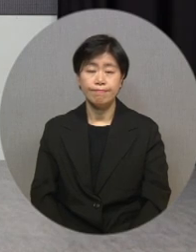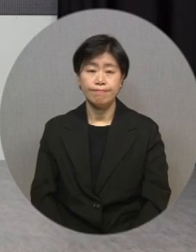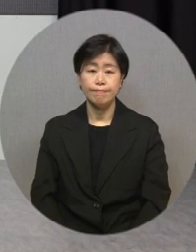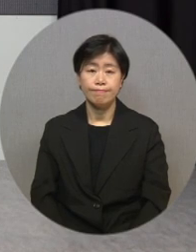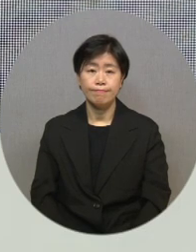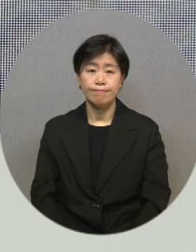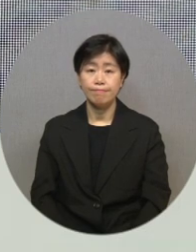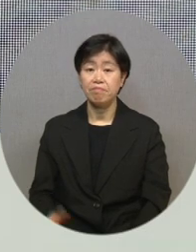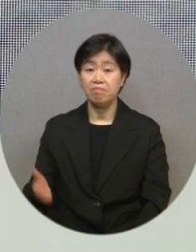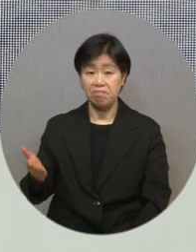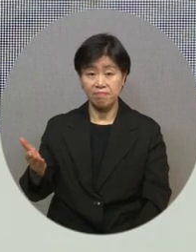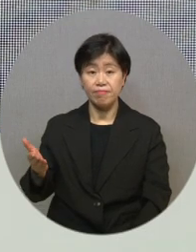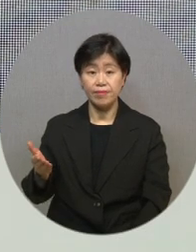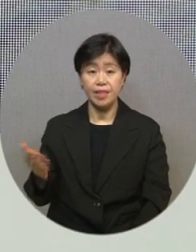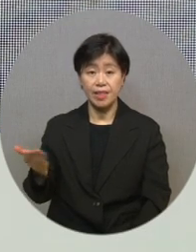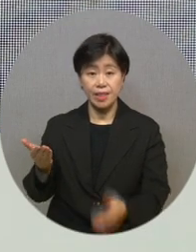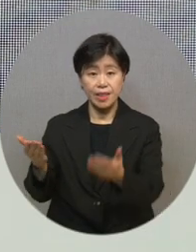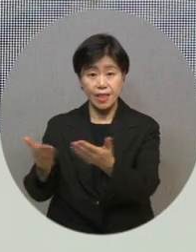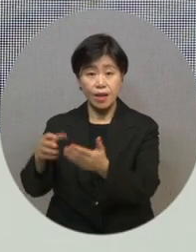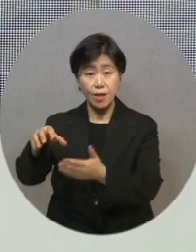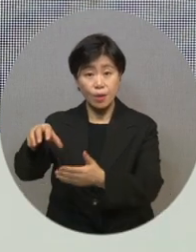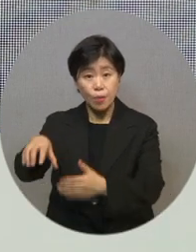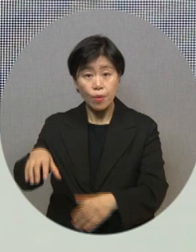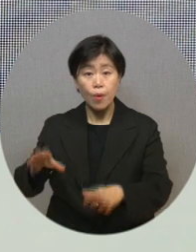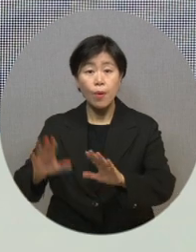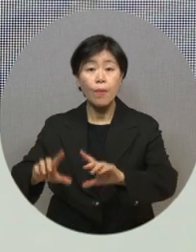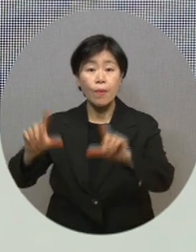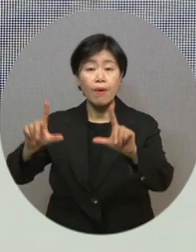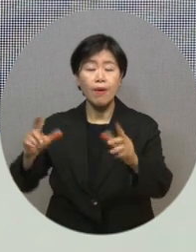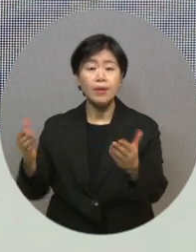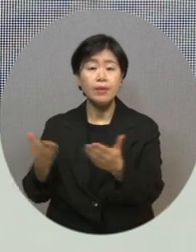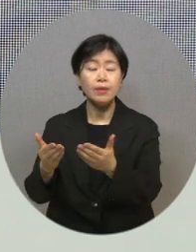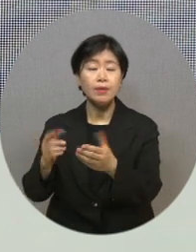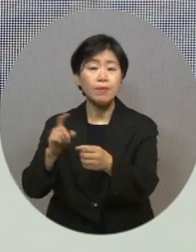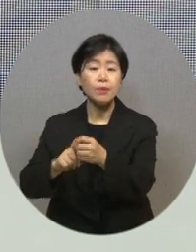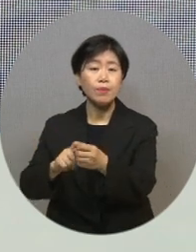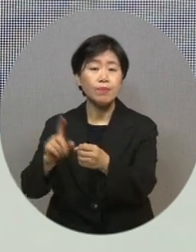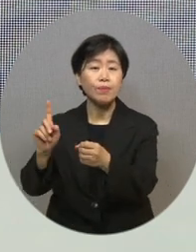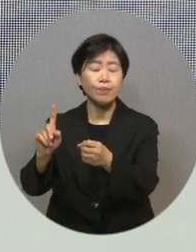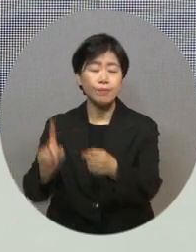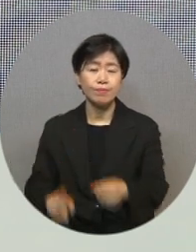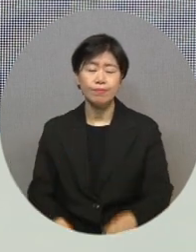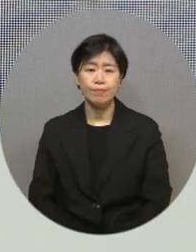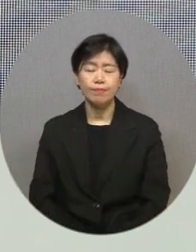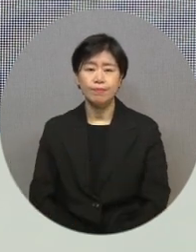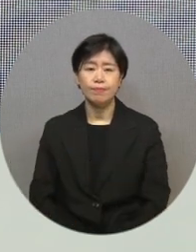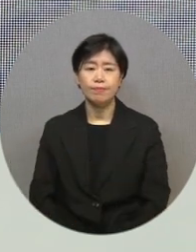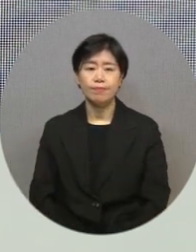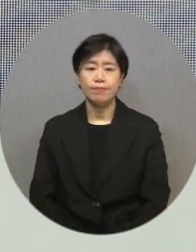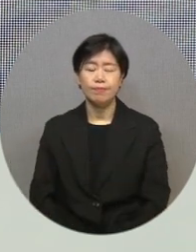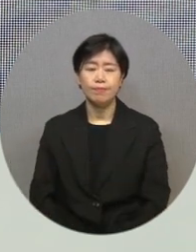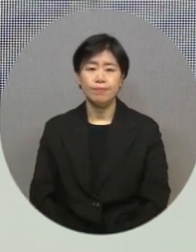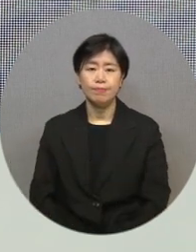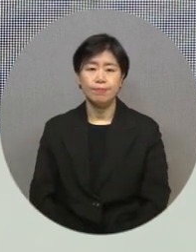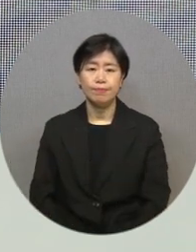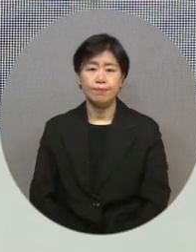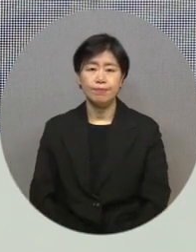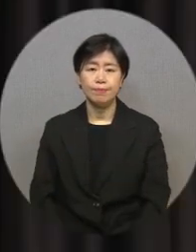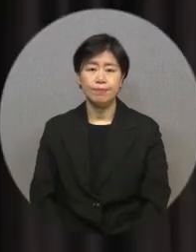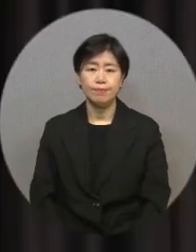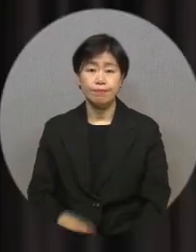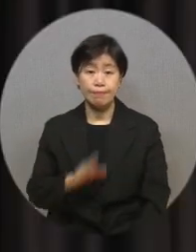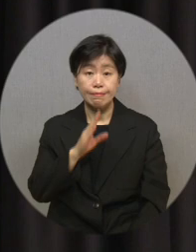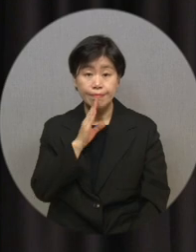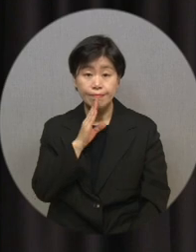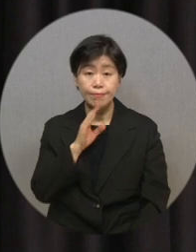개발로는네 예 어떻게 역점 사업으로 금년에는 뭐를네 일단은